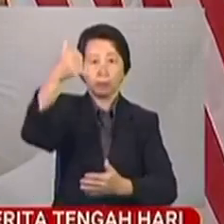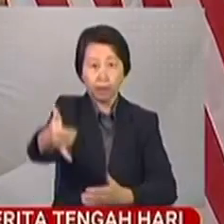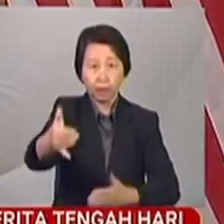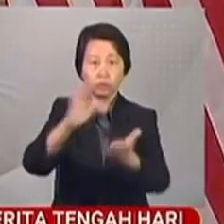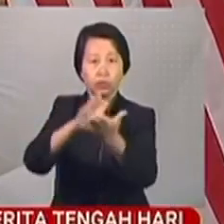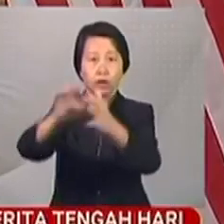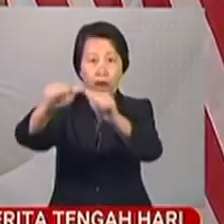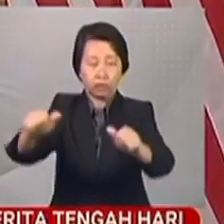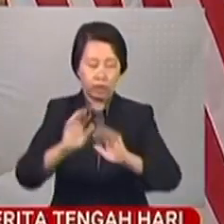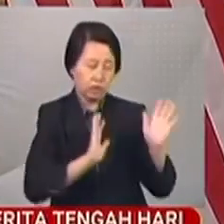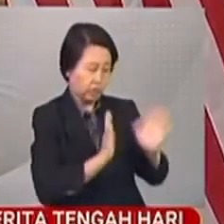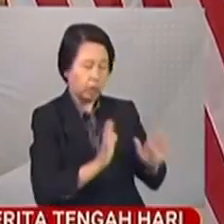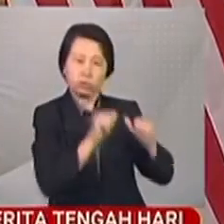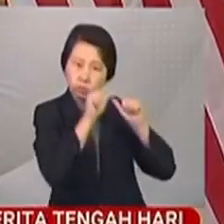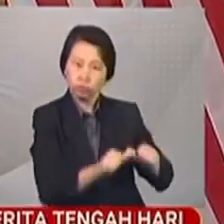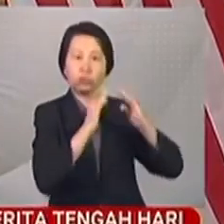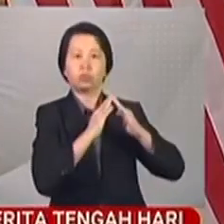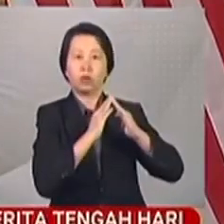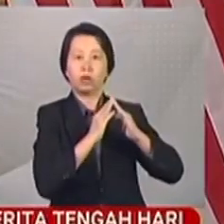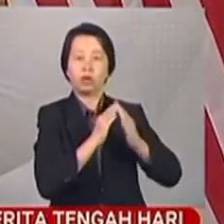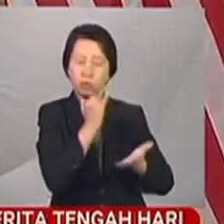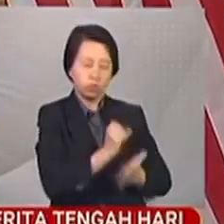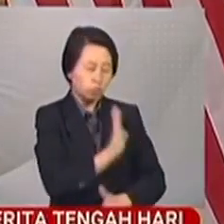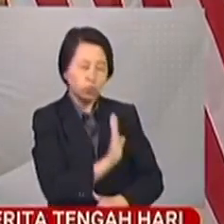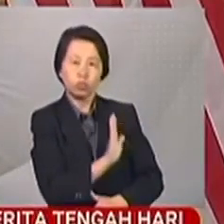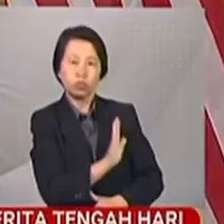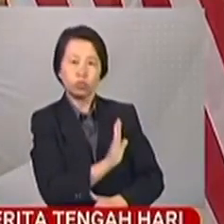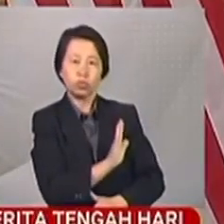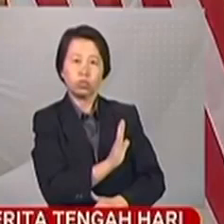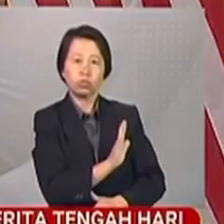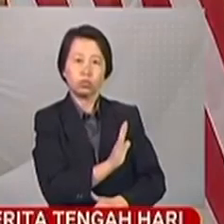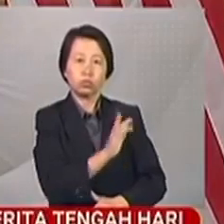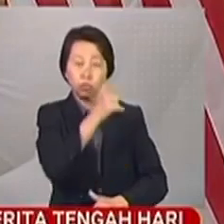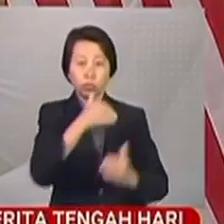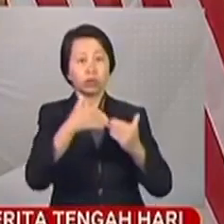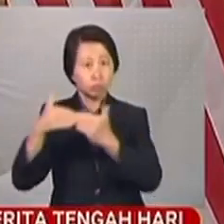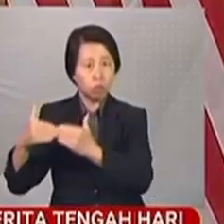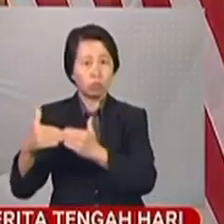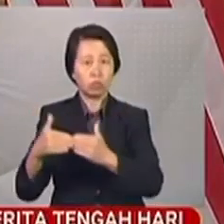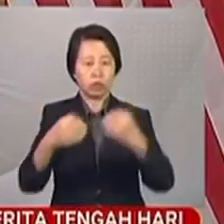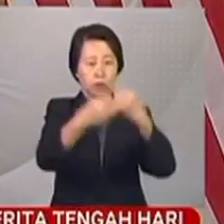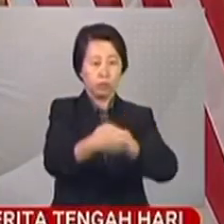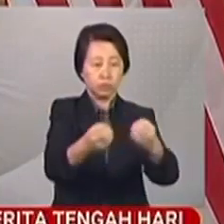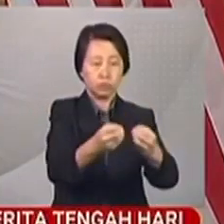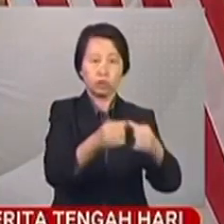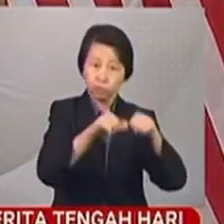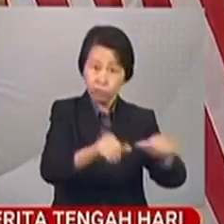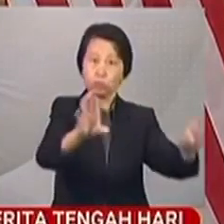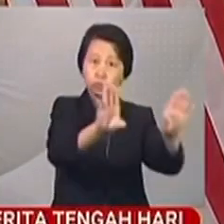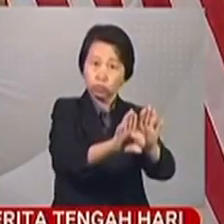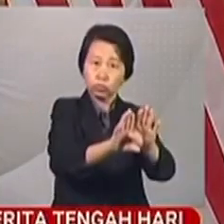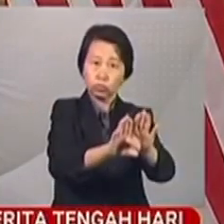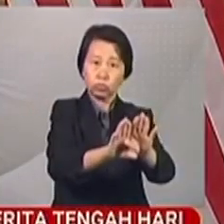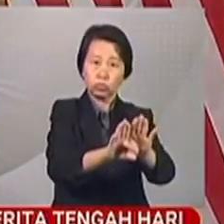ke asrama tak perlu balik kah sama lagi tunggu dulu Hai pejabat-pejabat yang masih ditutup